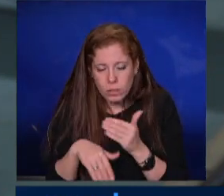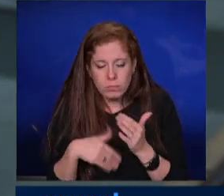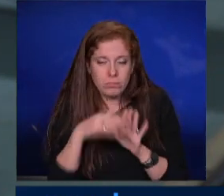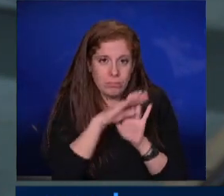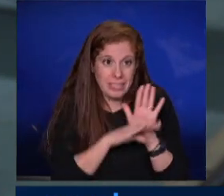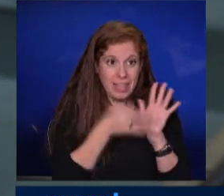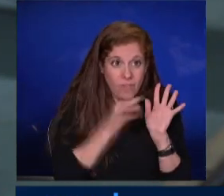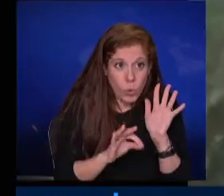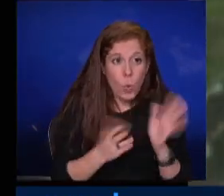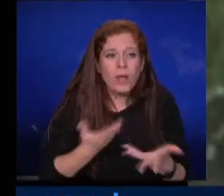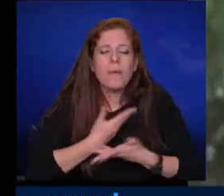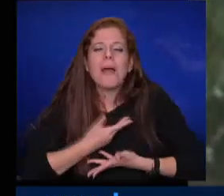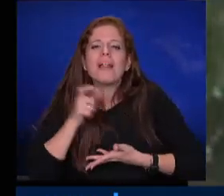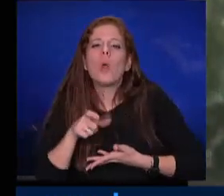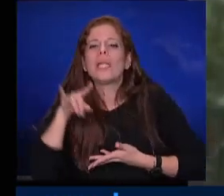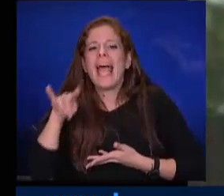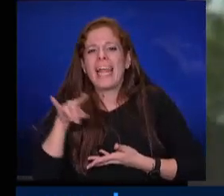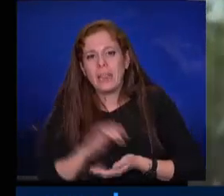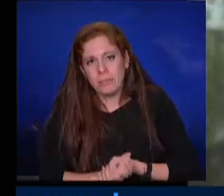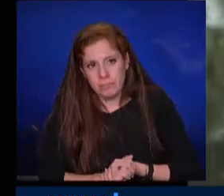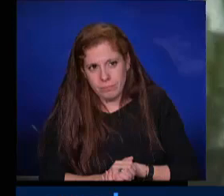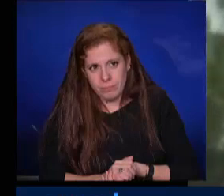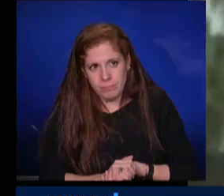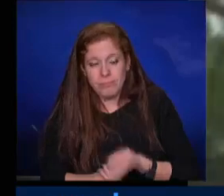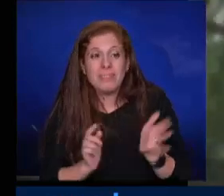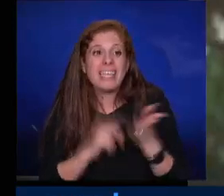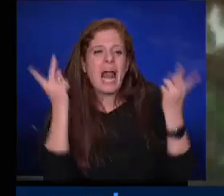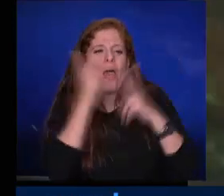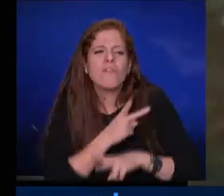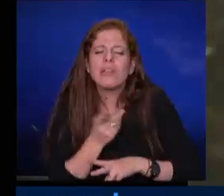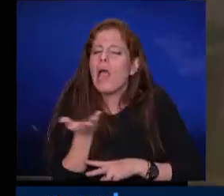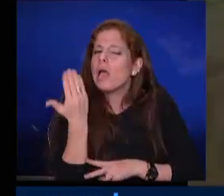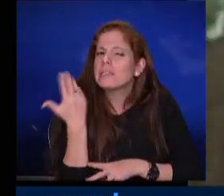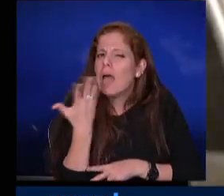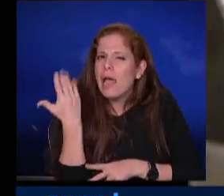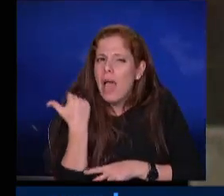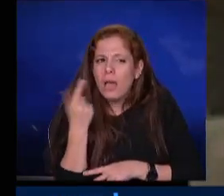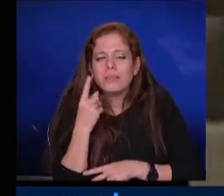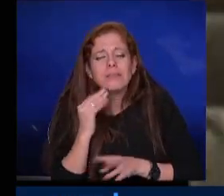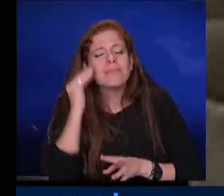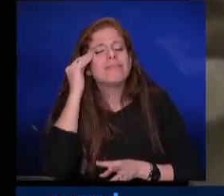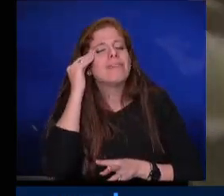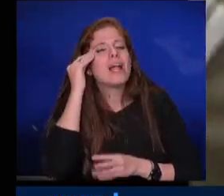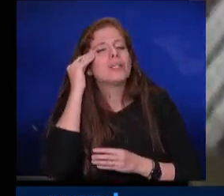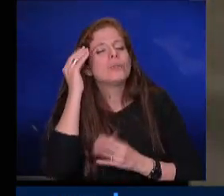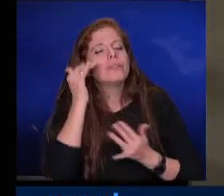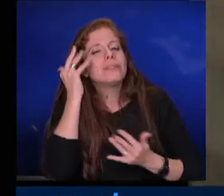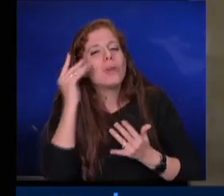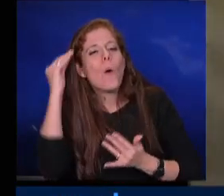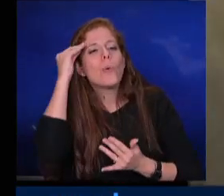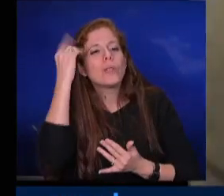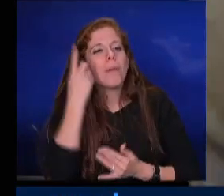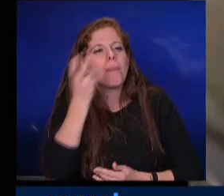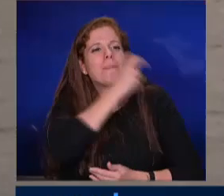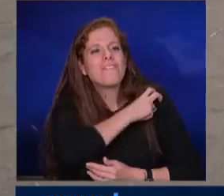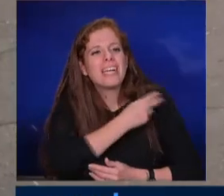הוא קיבל את האות ח'. כדי להבין איך זה היה אז, העלינו זיכרונות עם אחד ממפקדי המיתולוגים של